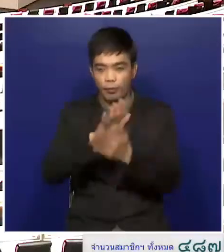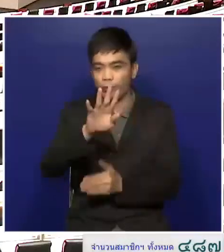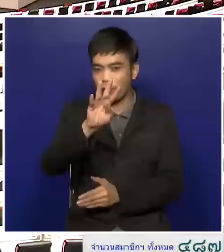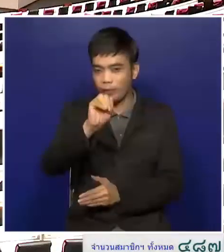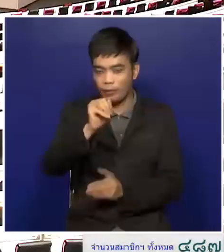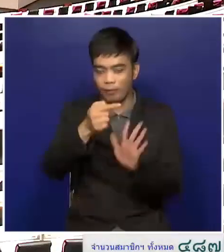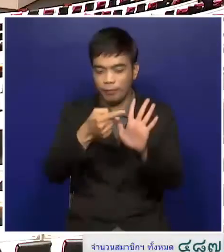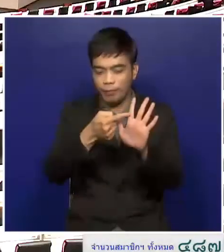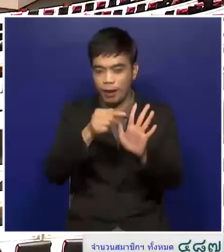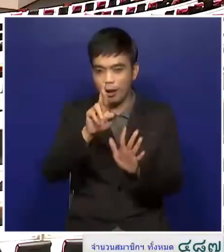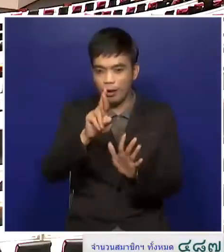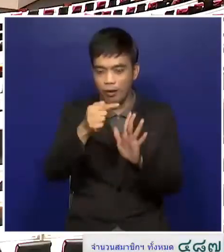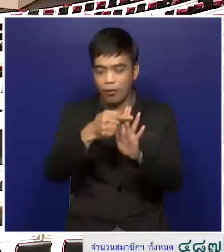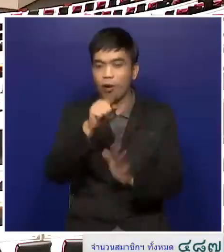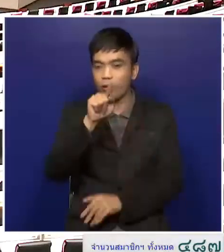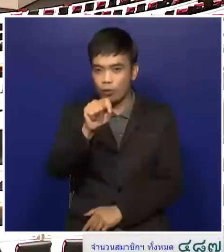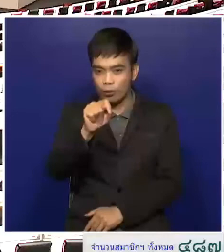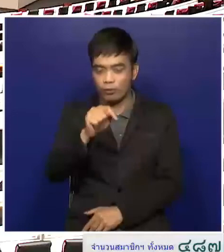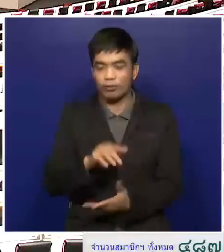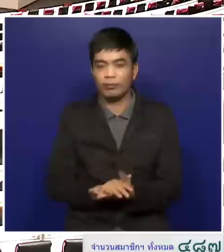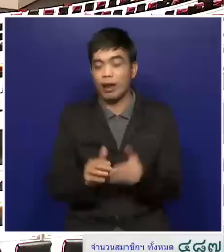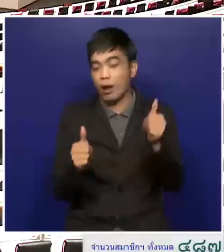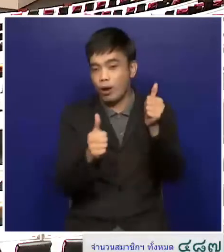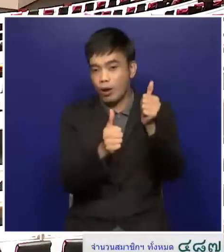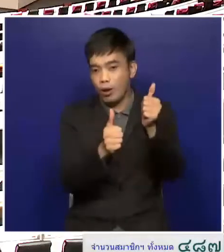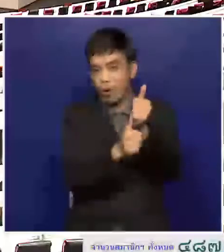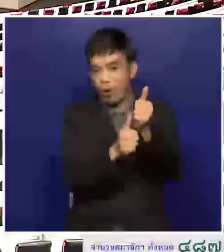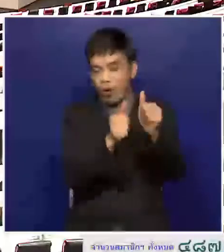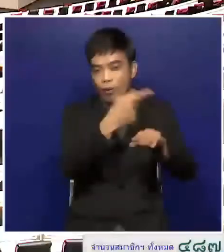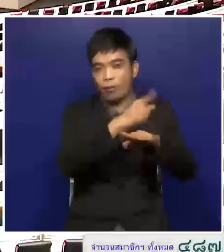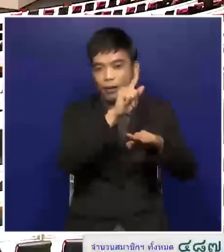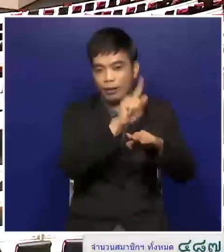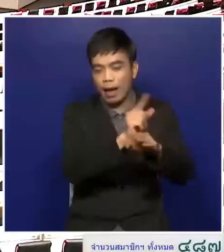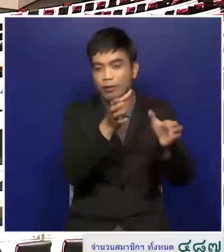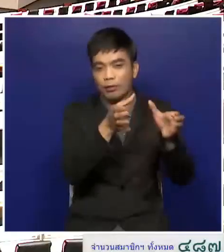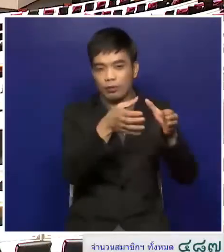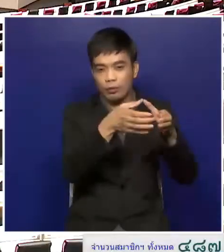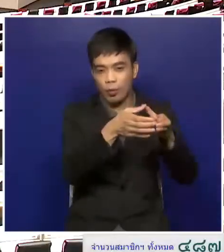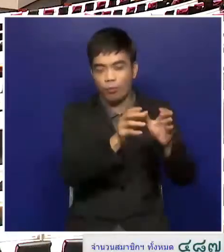ในฐานะของรองประทาน ของขณะกรรมาทิการ